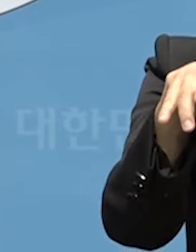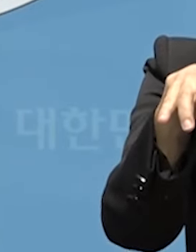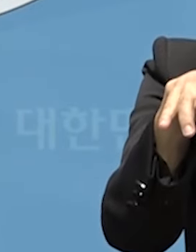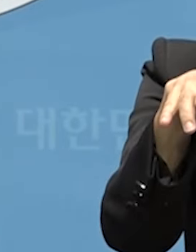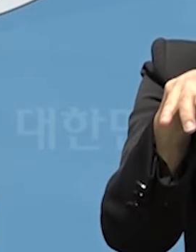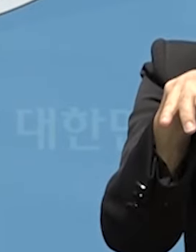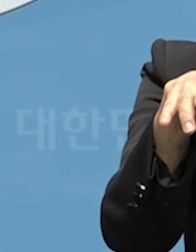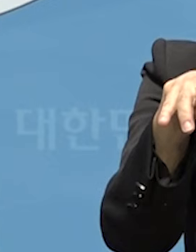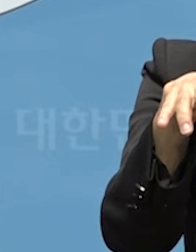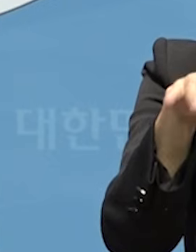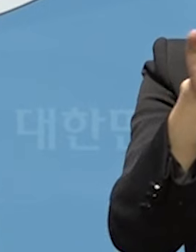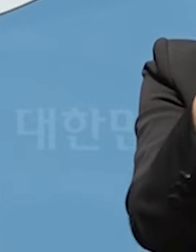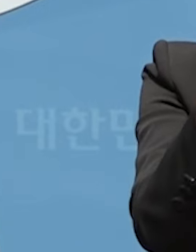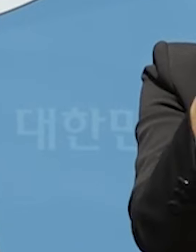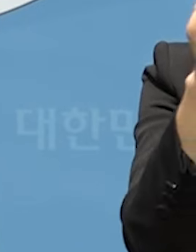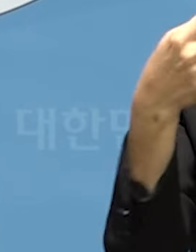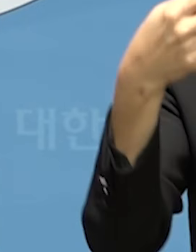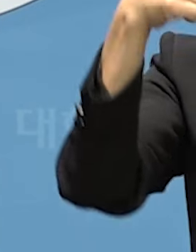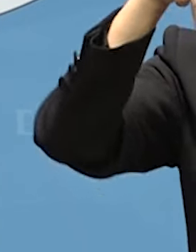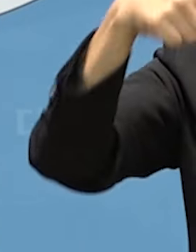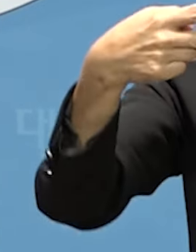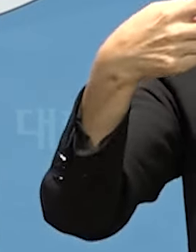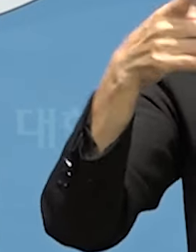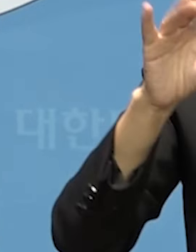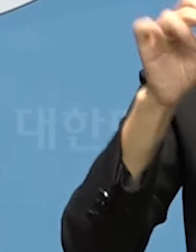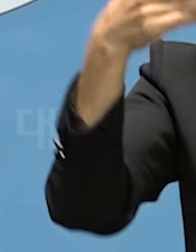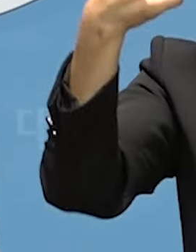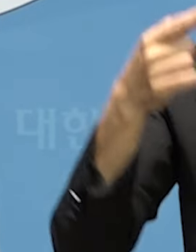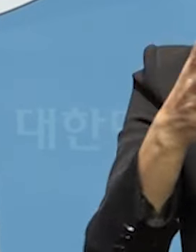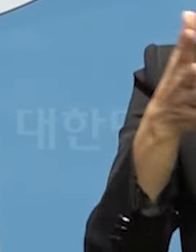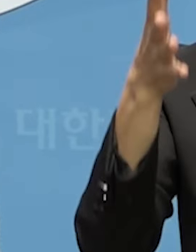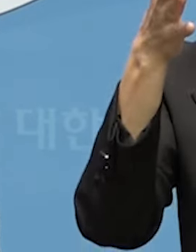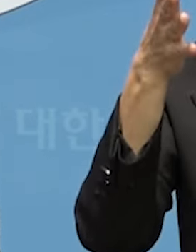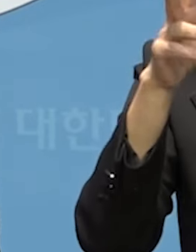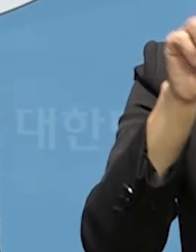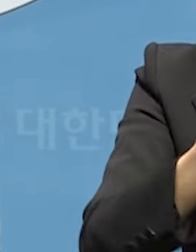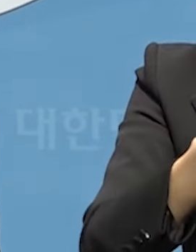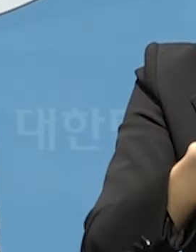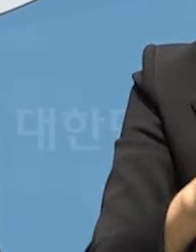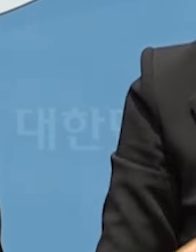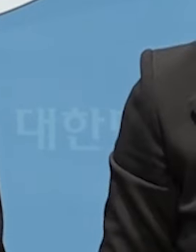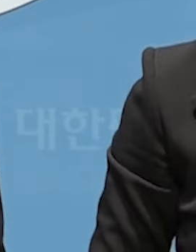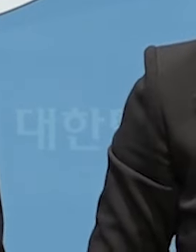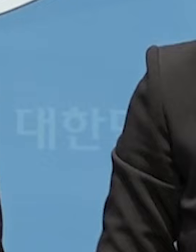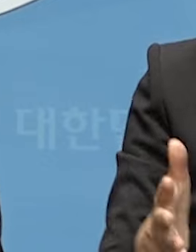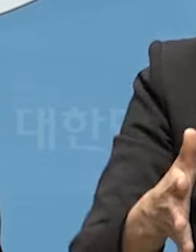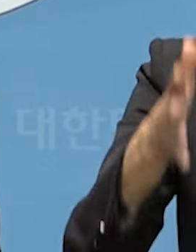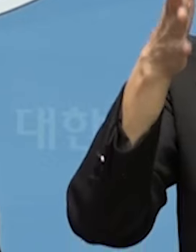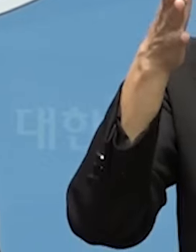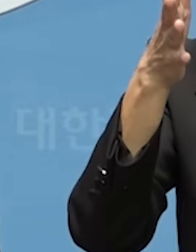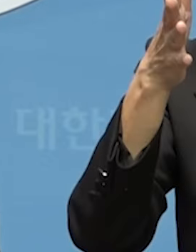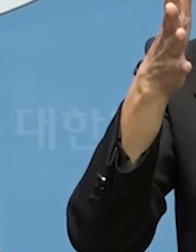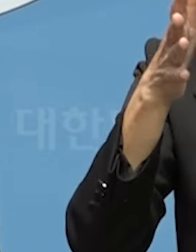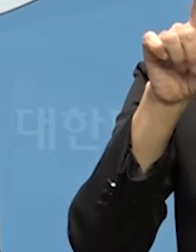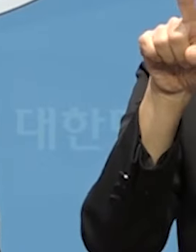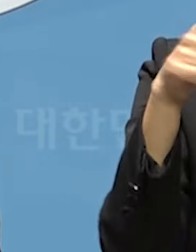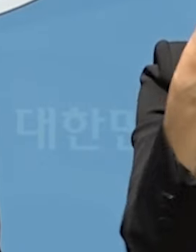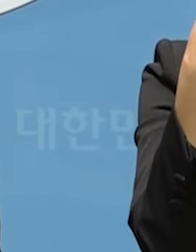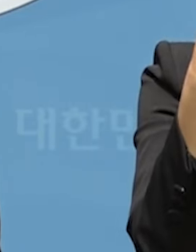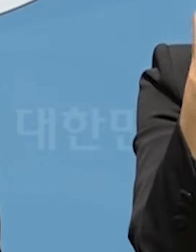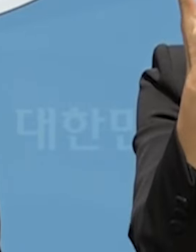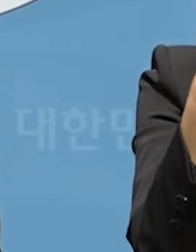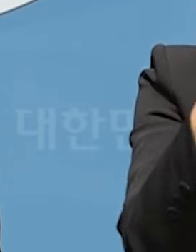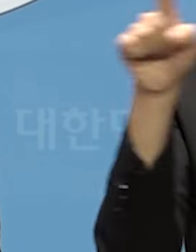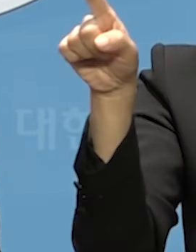공급된 스테이트 동탄더 테라스 단지가 있습니다이지는 저용 면적 138